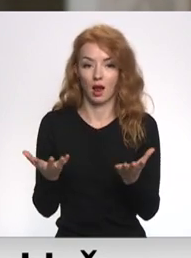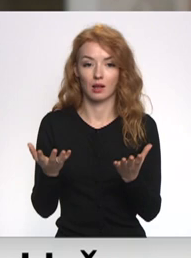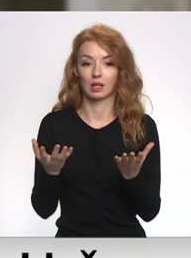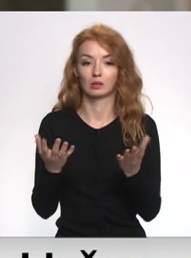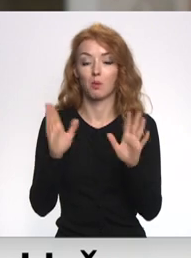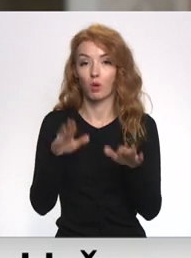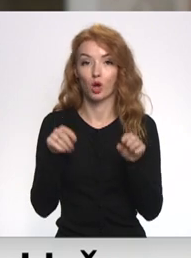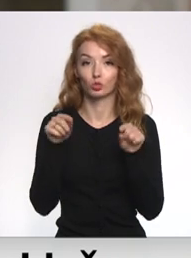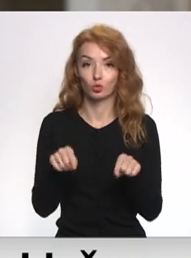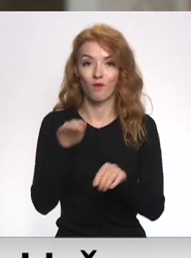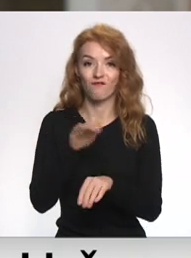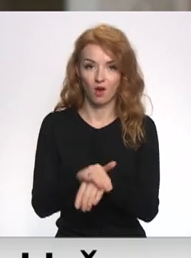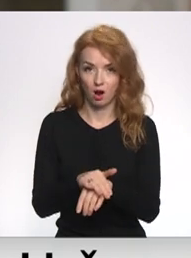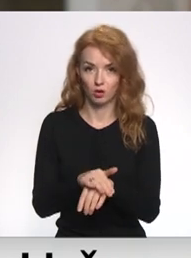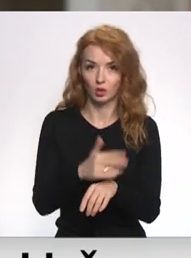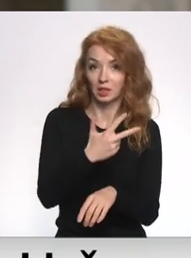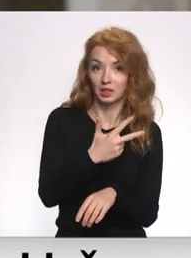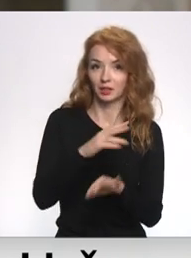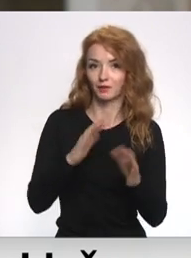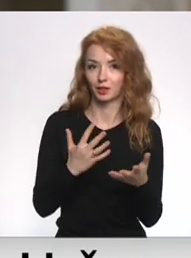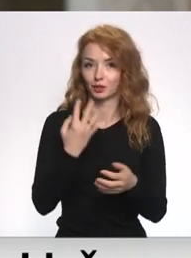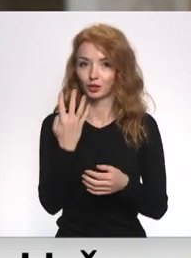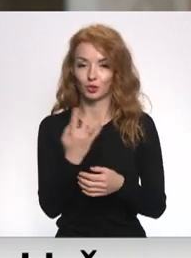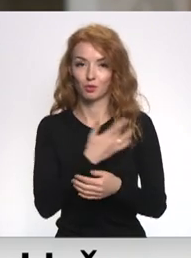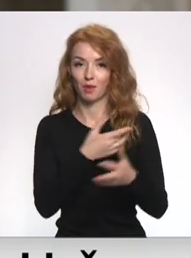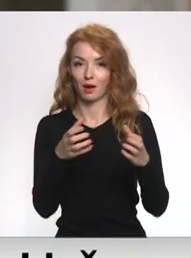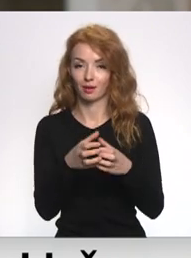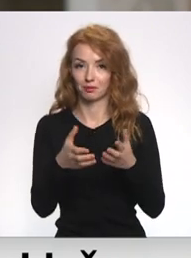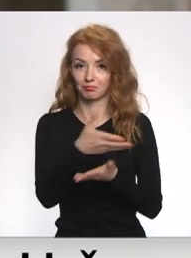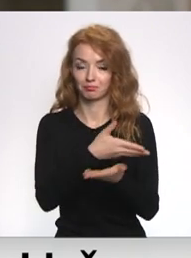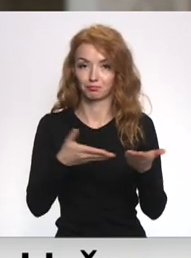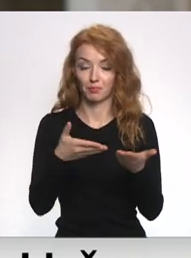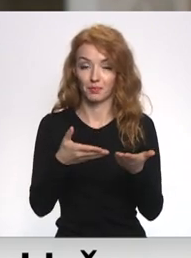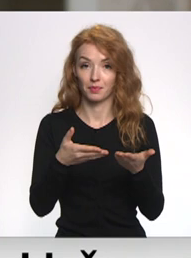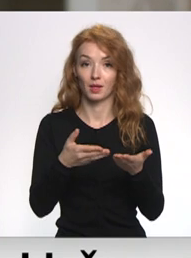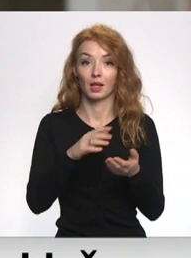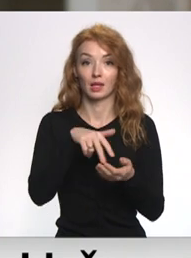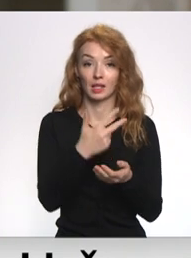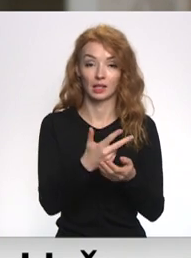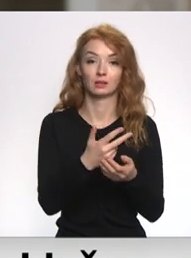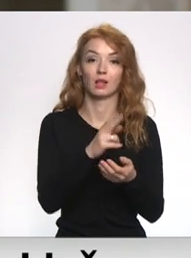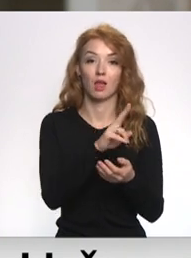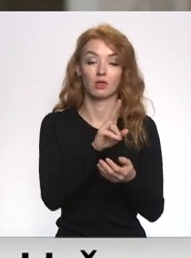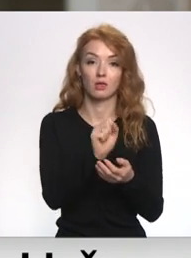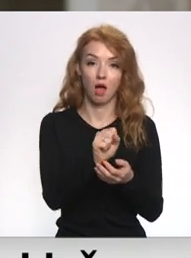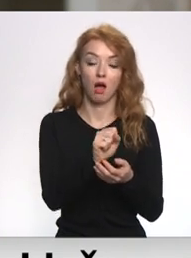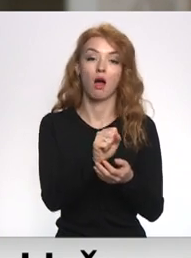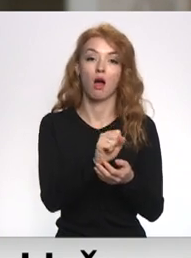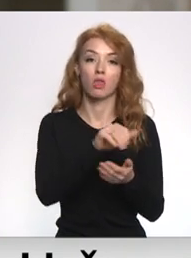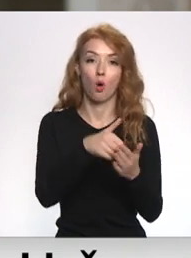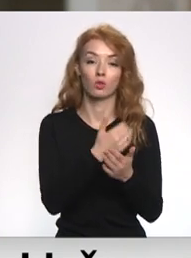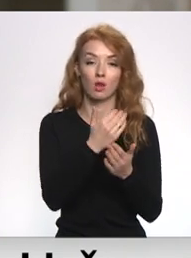šo faktu. 3 vai 4 partiju koalīcija, ja 3 partijas, tad tas būtu jaunā vienotība, apvienotais saraksts un nacionāla